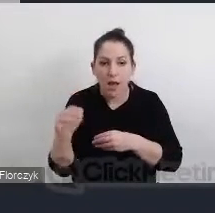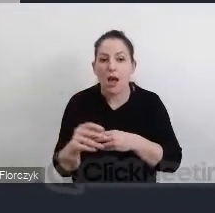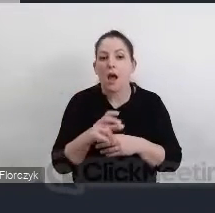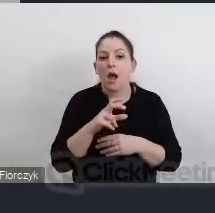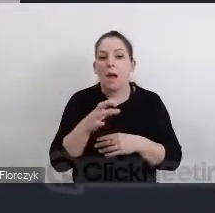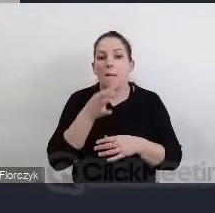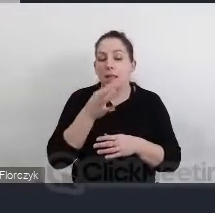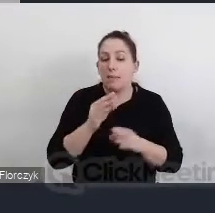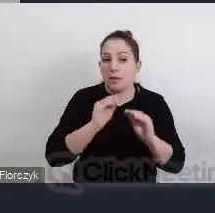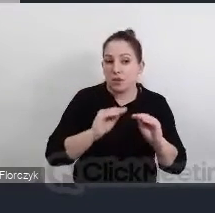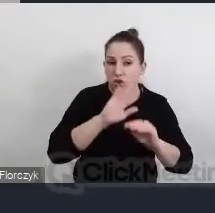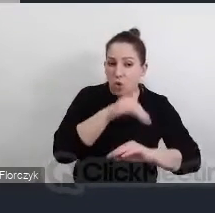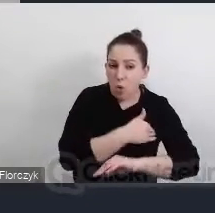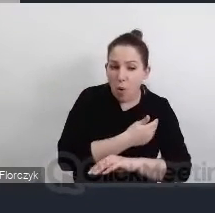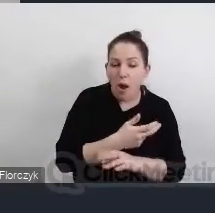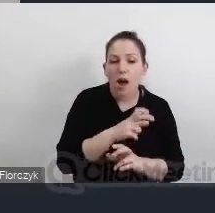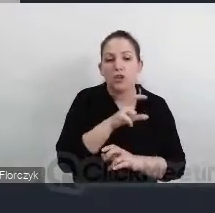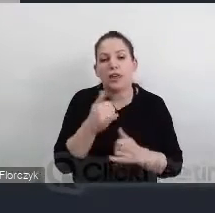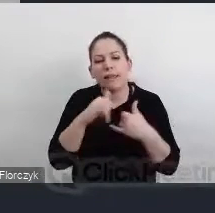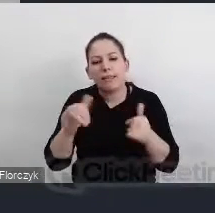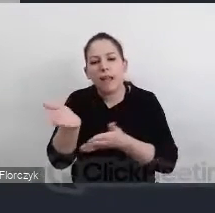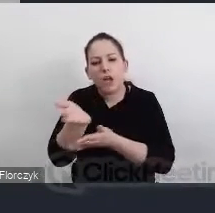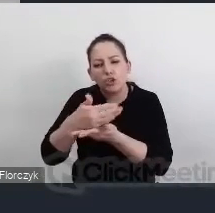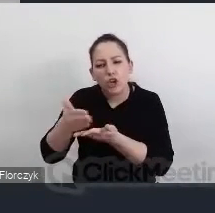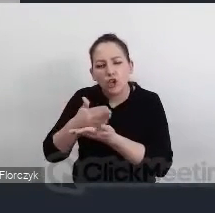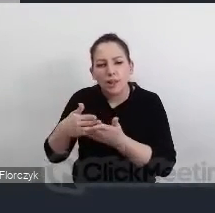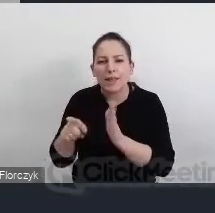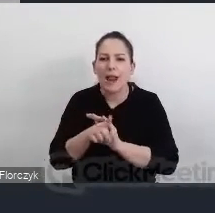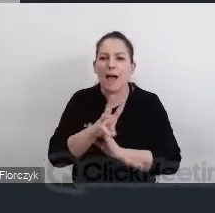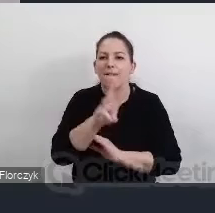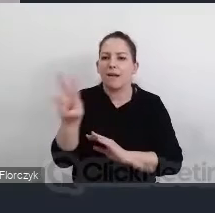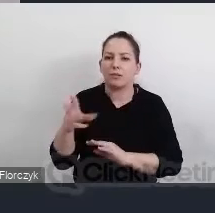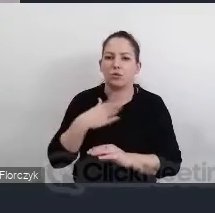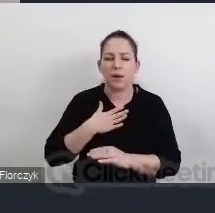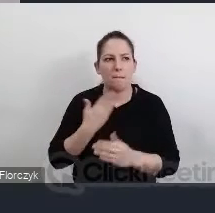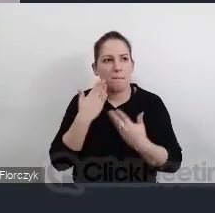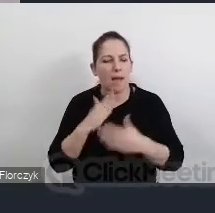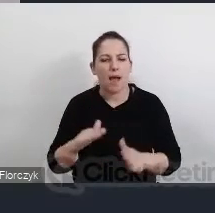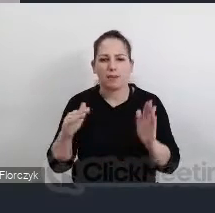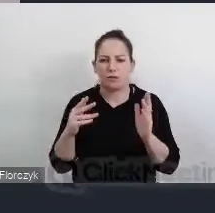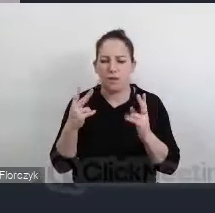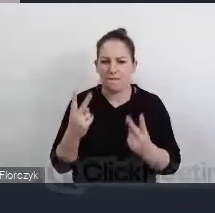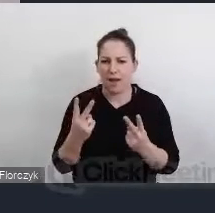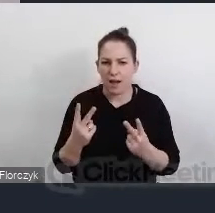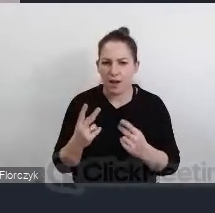oświata, czy może jeszcze jakieś inne dziedziny, które dla Was byłyby bardzo ważne,